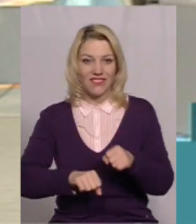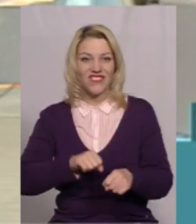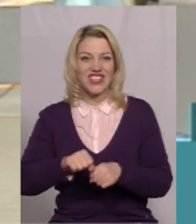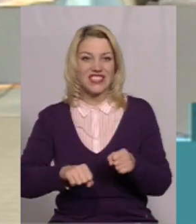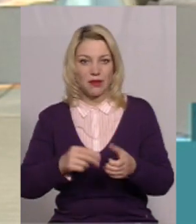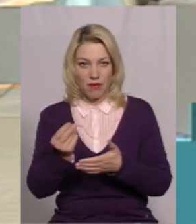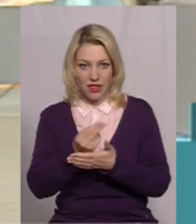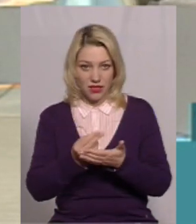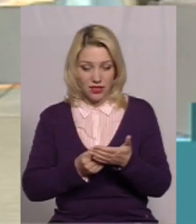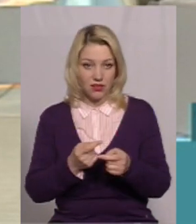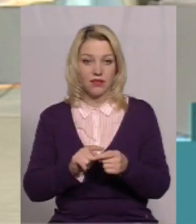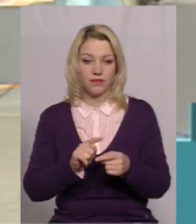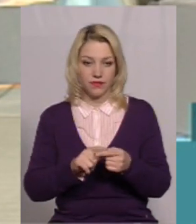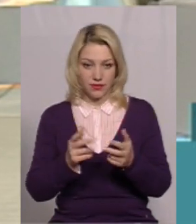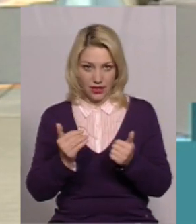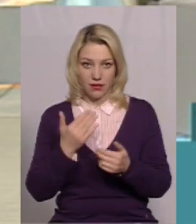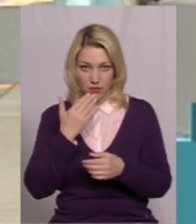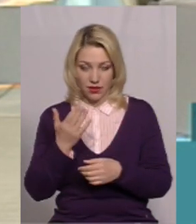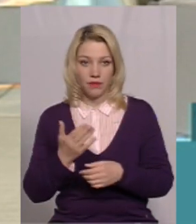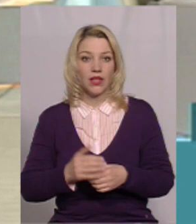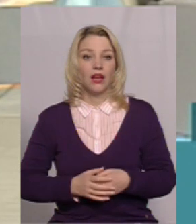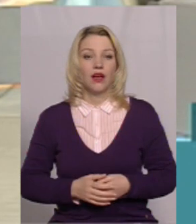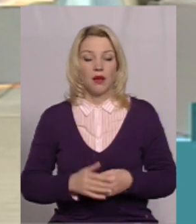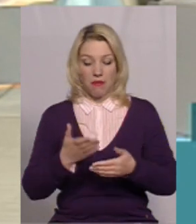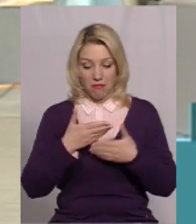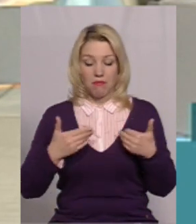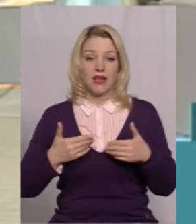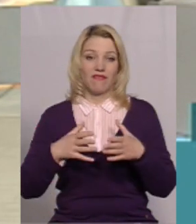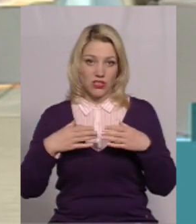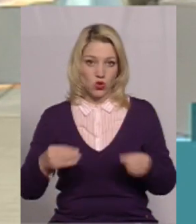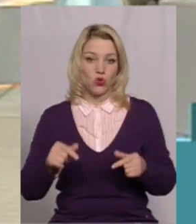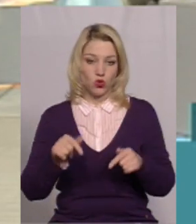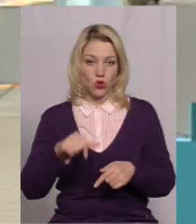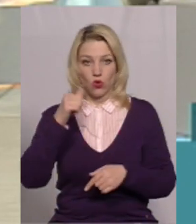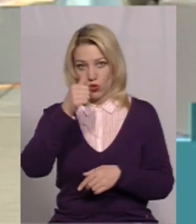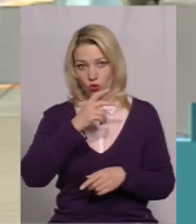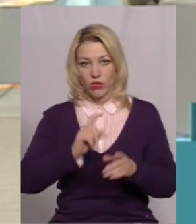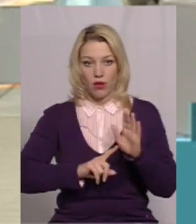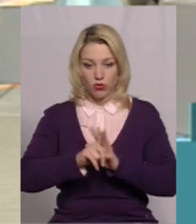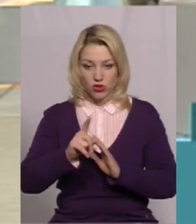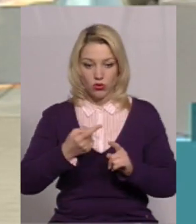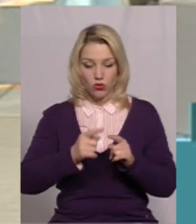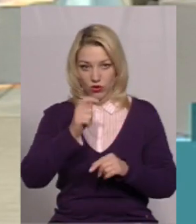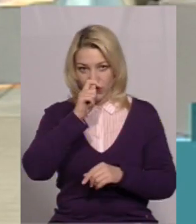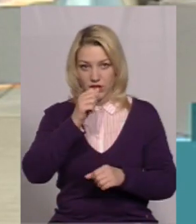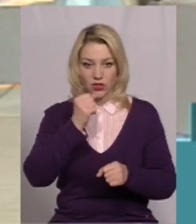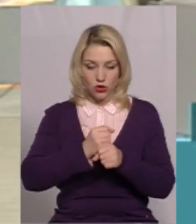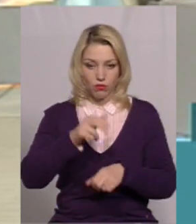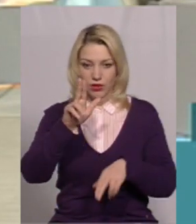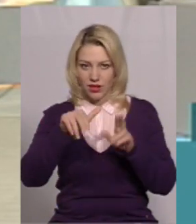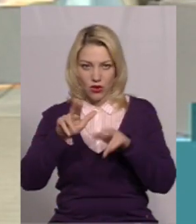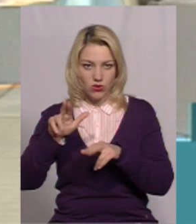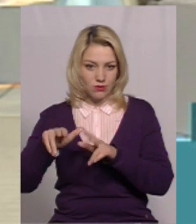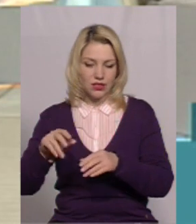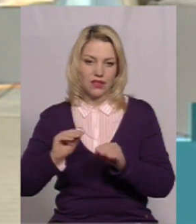Ну, так. Ми весною цього року, на початку квітня, зробили розмітки,